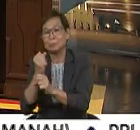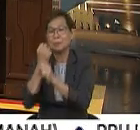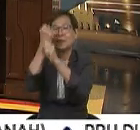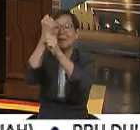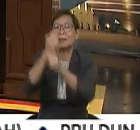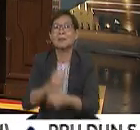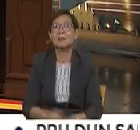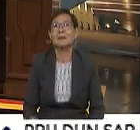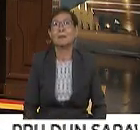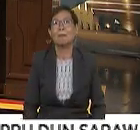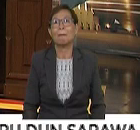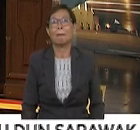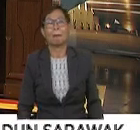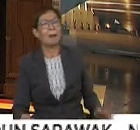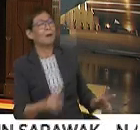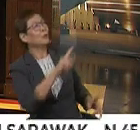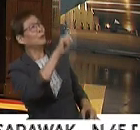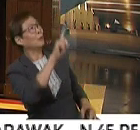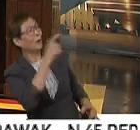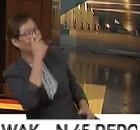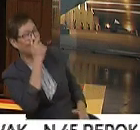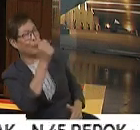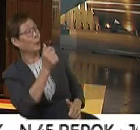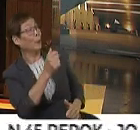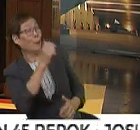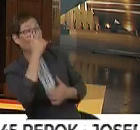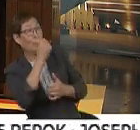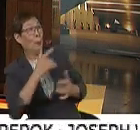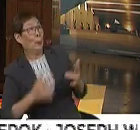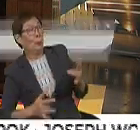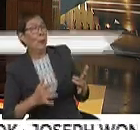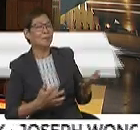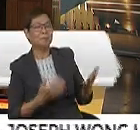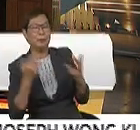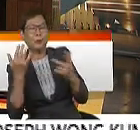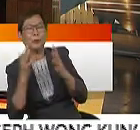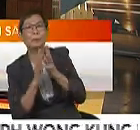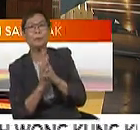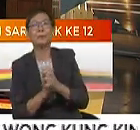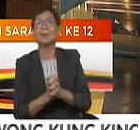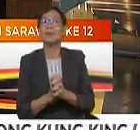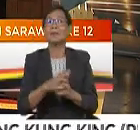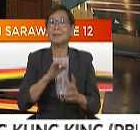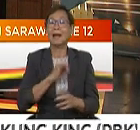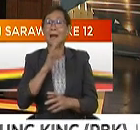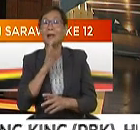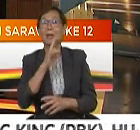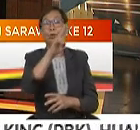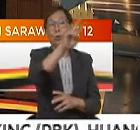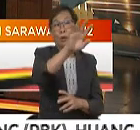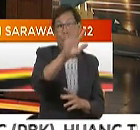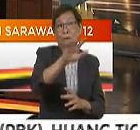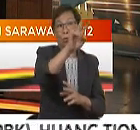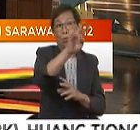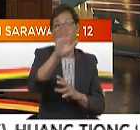satu soalan yang menarik yang ditunggu-tunggulah kan. Seperti yang saya katakan tadi, ada 25 kerusi